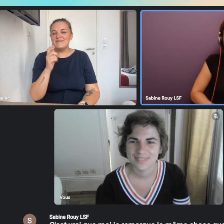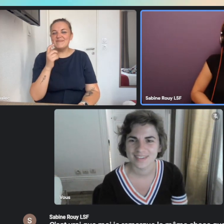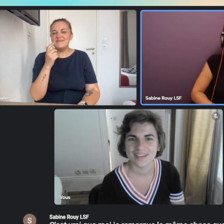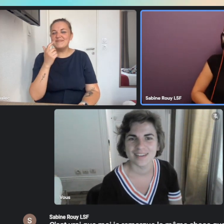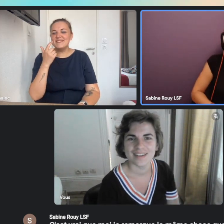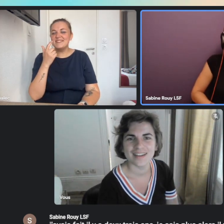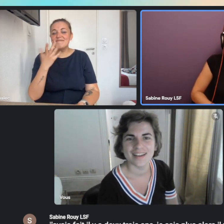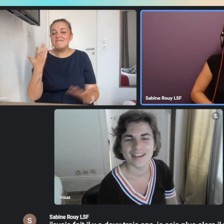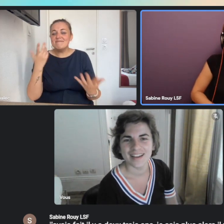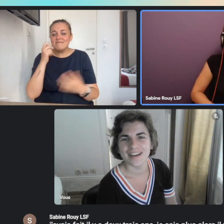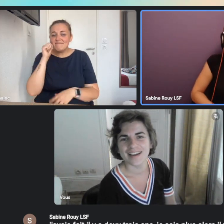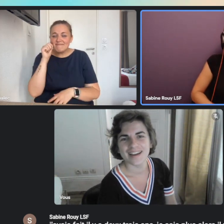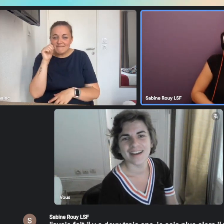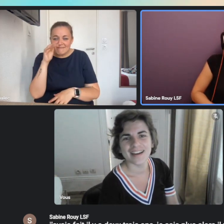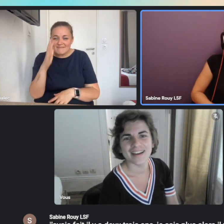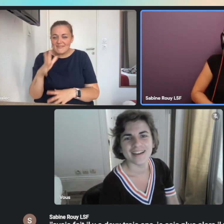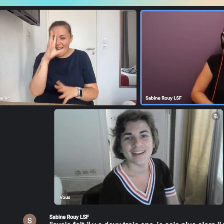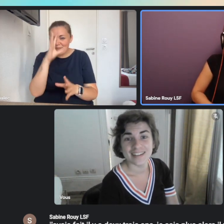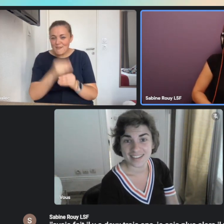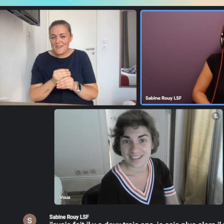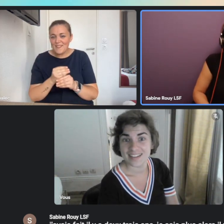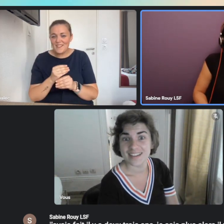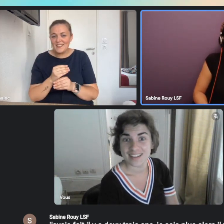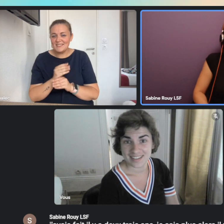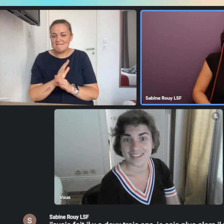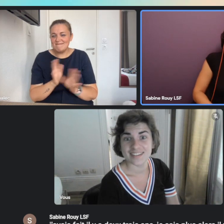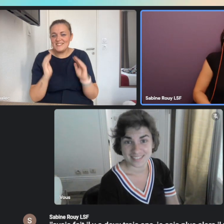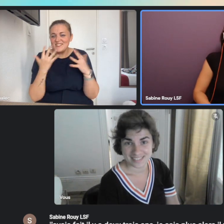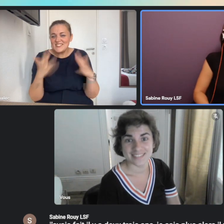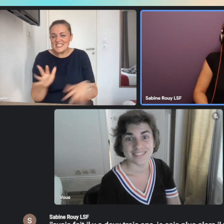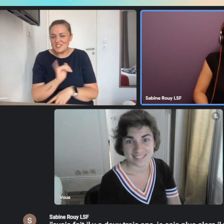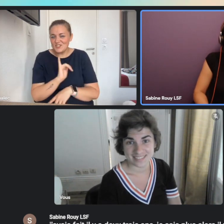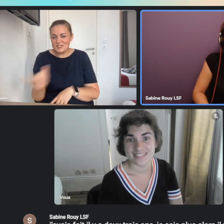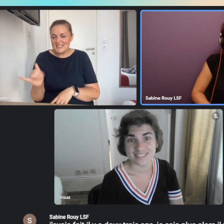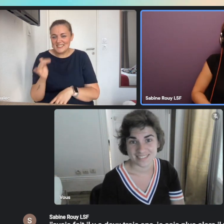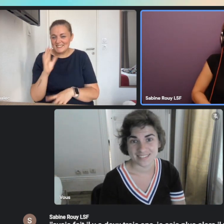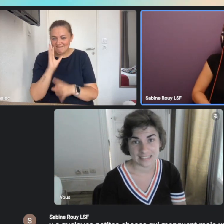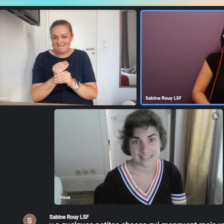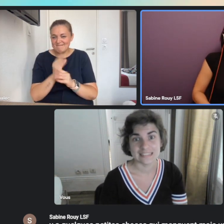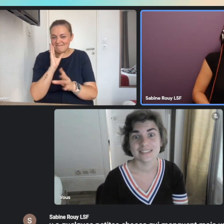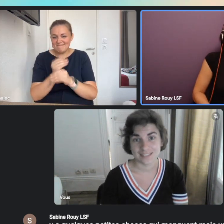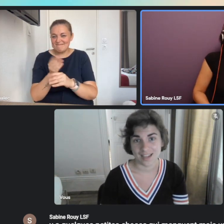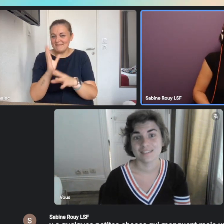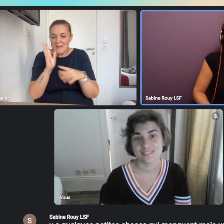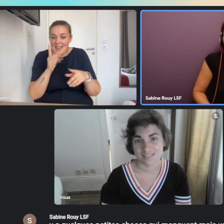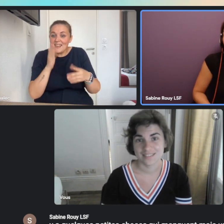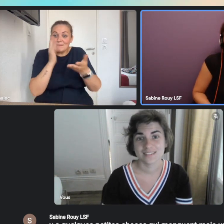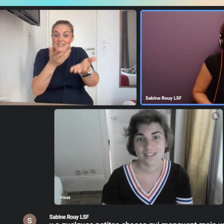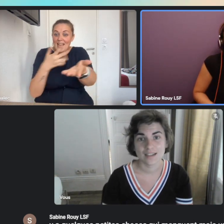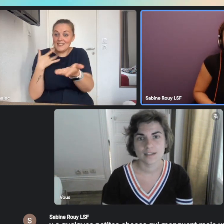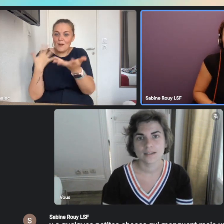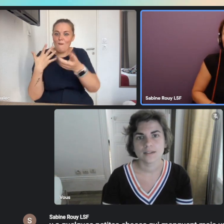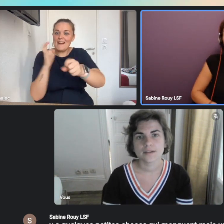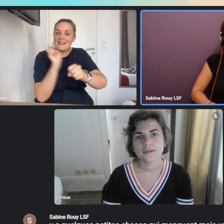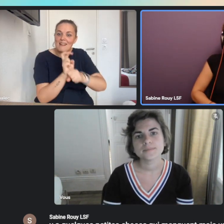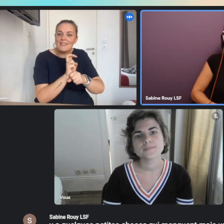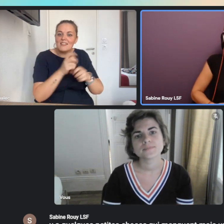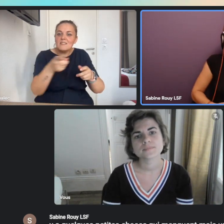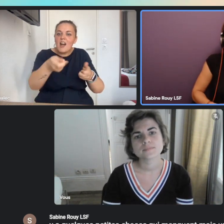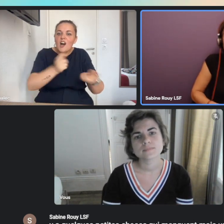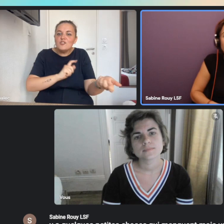Oui, c'est ça, en fait, on apprend tous les jours et ça se finit jamais, on apprend tout le